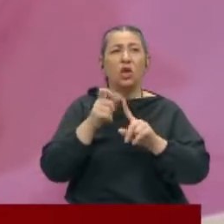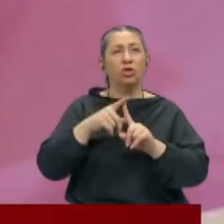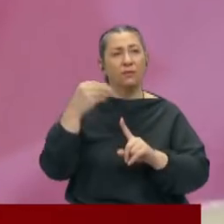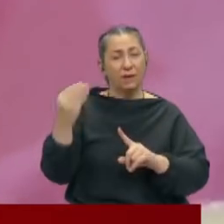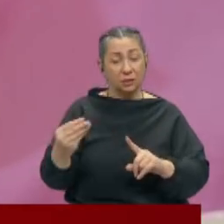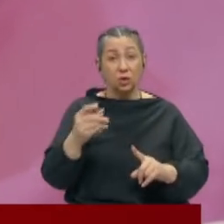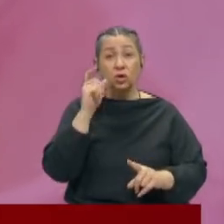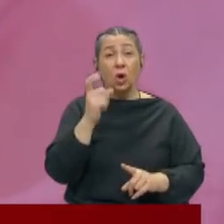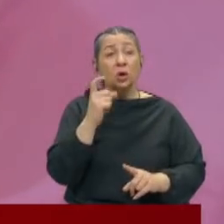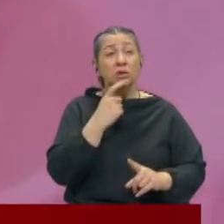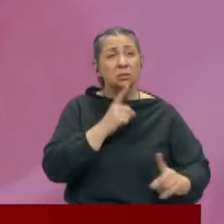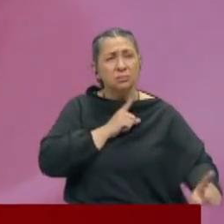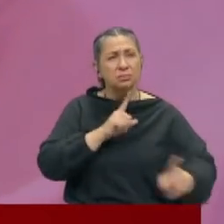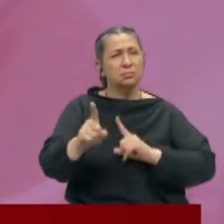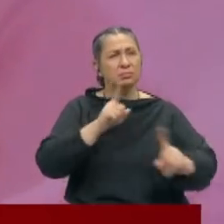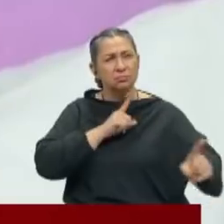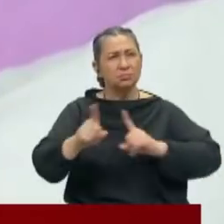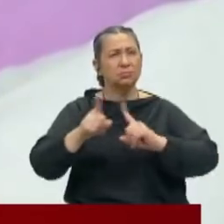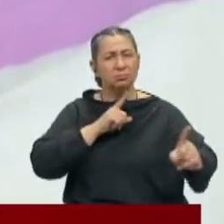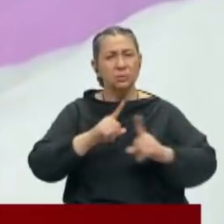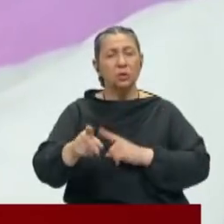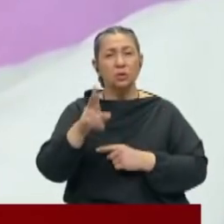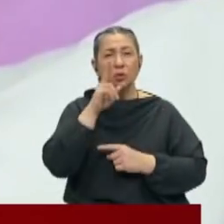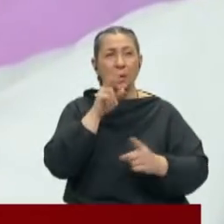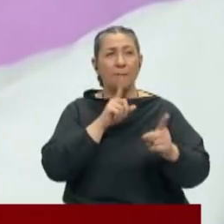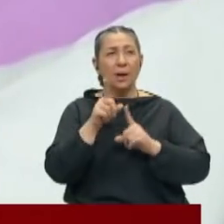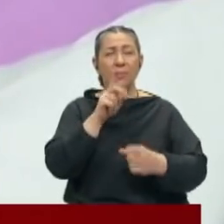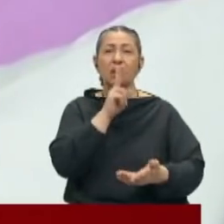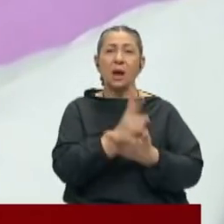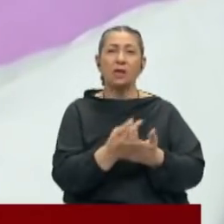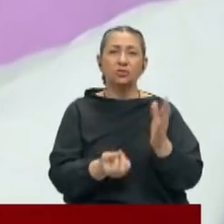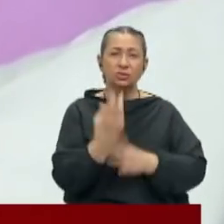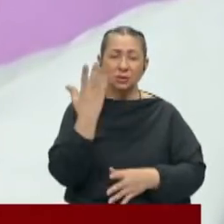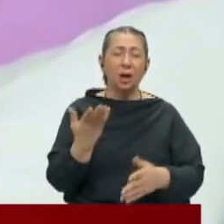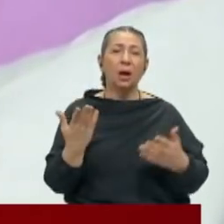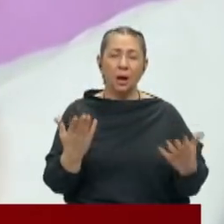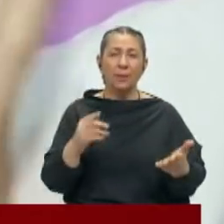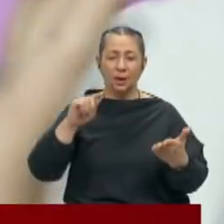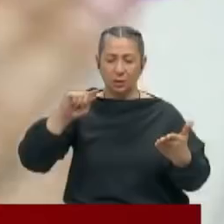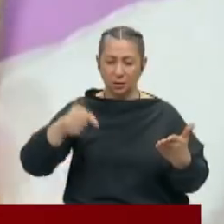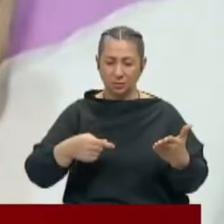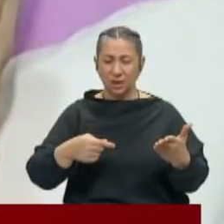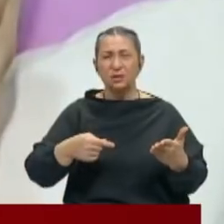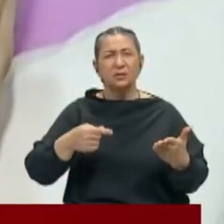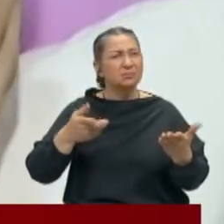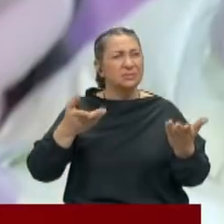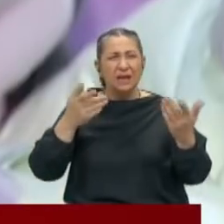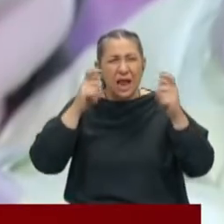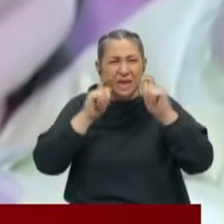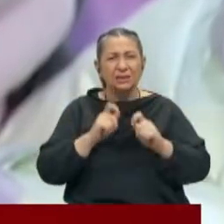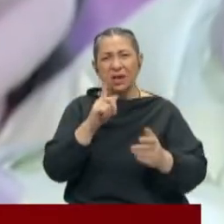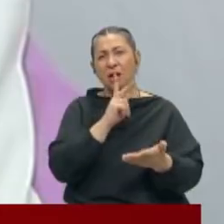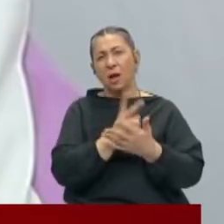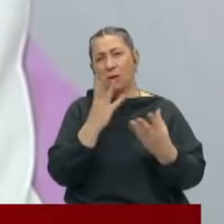bıraktı. 9 yıl sürdü o hak arama savaşı. Sonunda mahkeme bir karar verdi. Ama imza atılan skandal bir karar